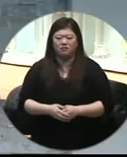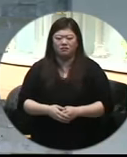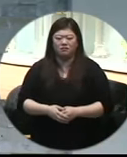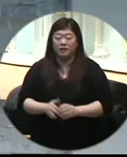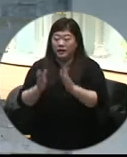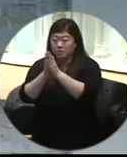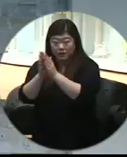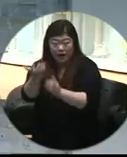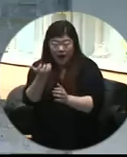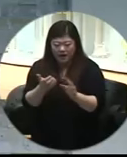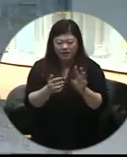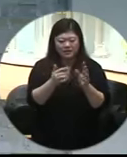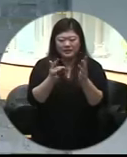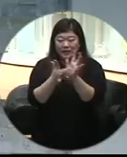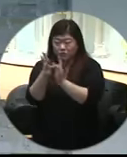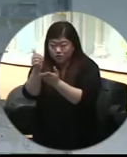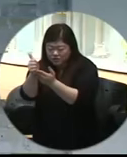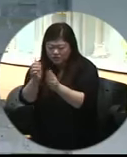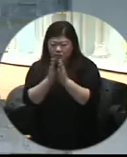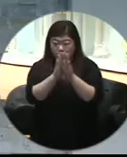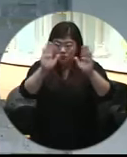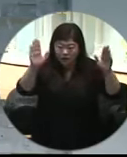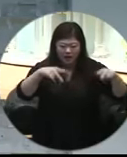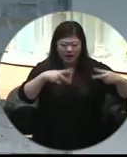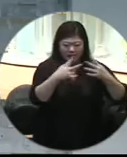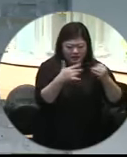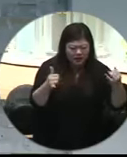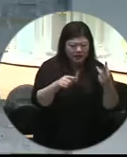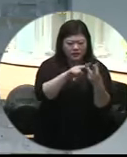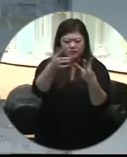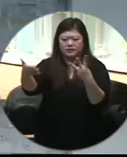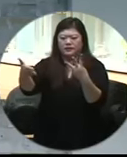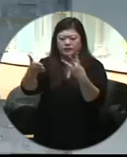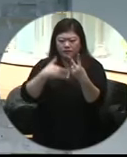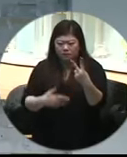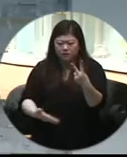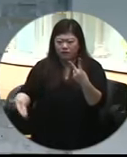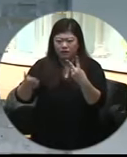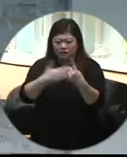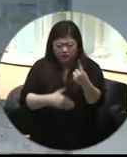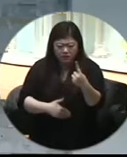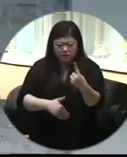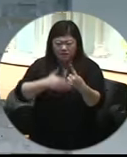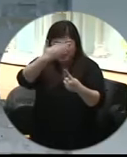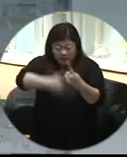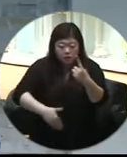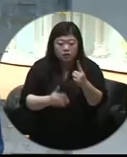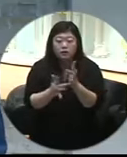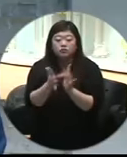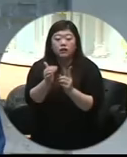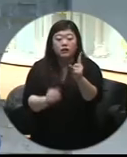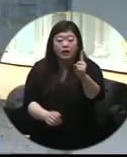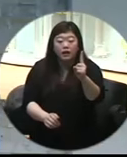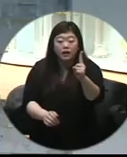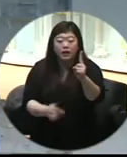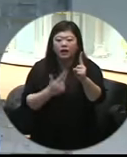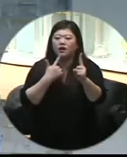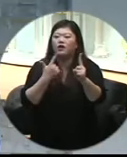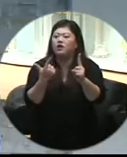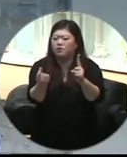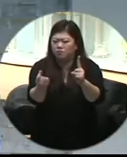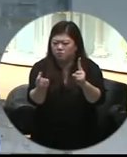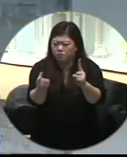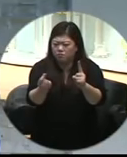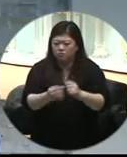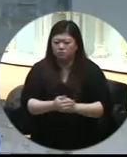사라지고 신비로운 광경도 사라지고 예수만 보이더라. 이거 돼야 돼요. 이렇게 돼야 돼요.